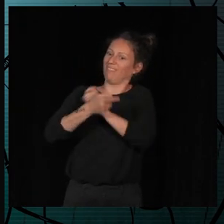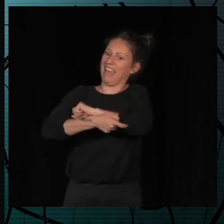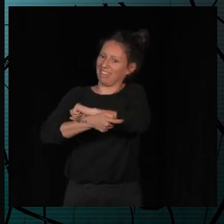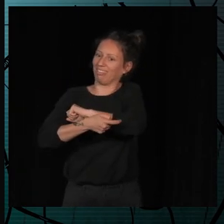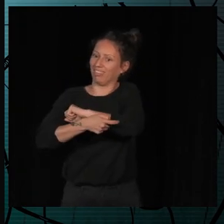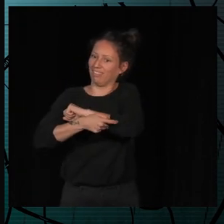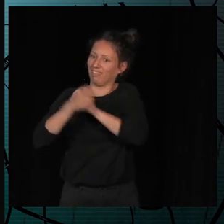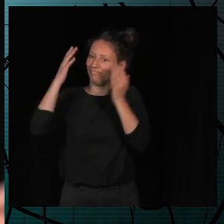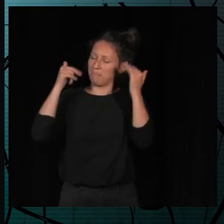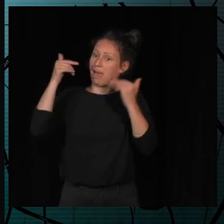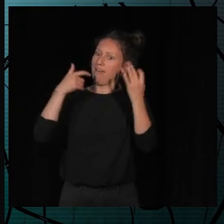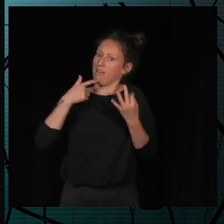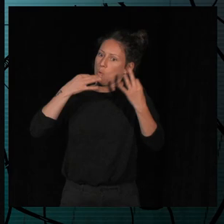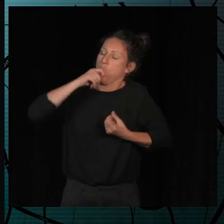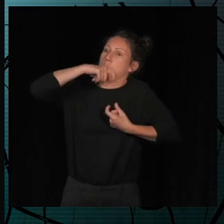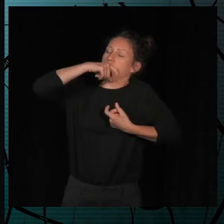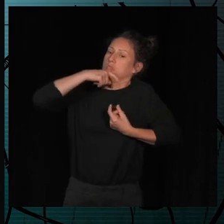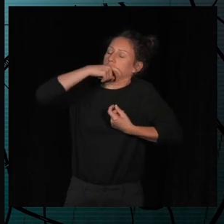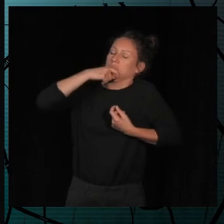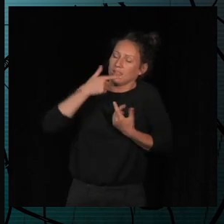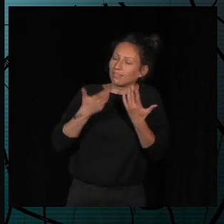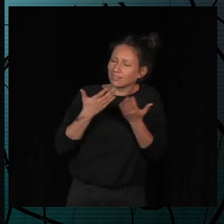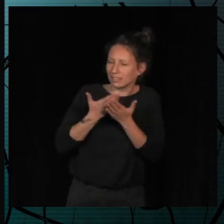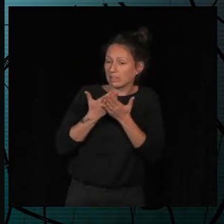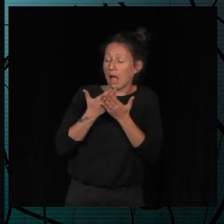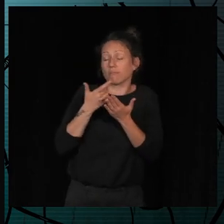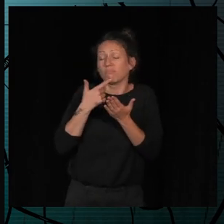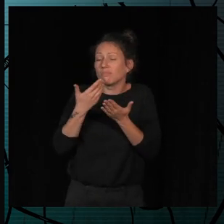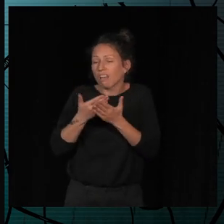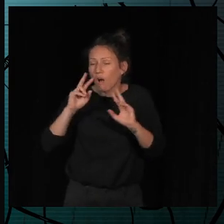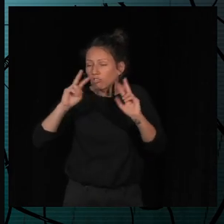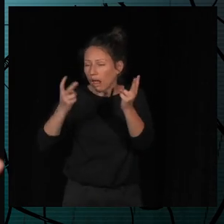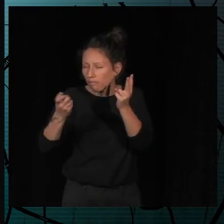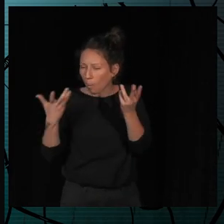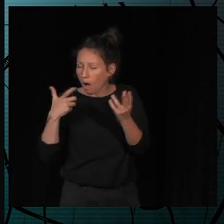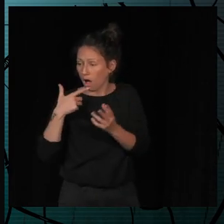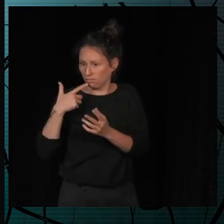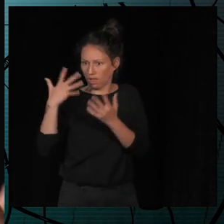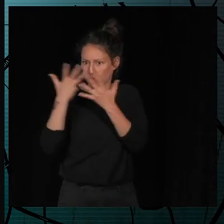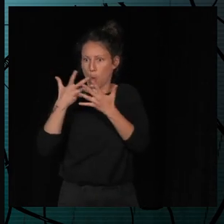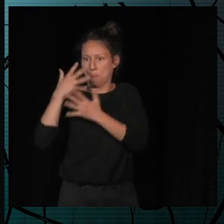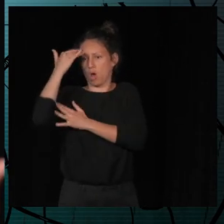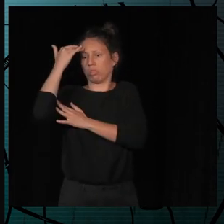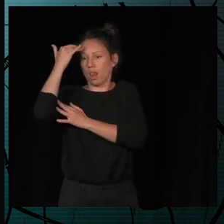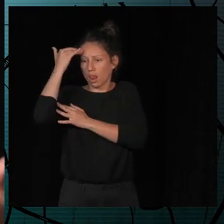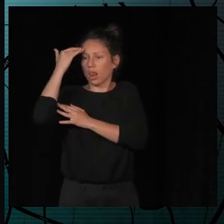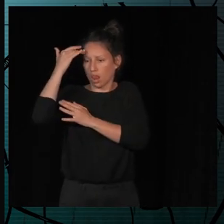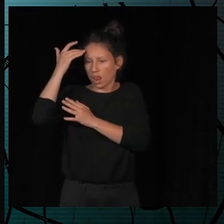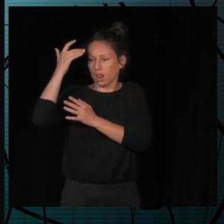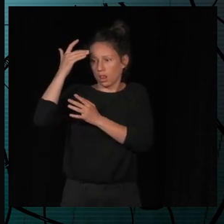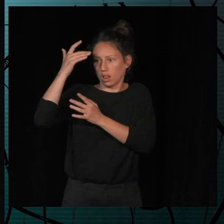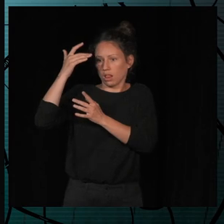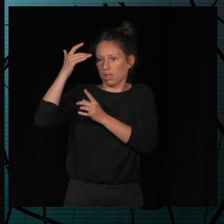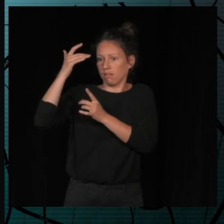développe un adulte soit si on développe soit si on a un troubleement mental qui peut être qui peut être aggravé éventuellement par la